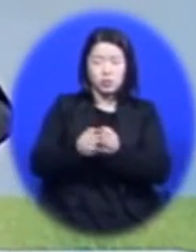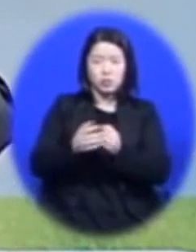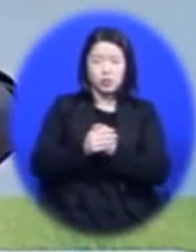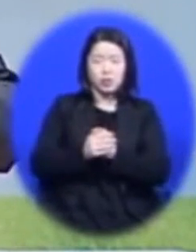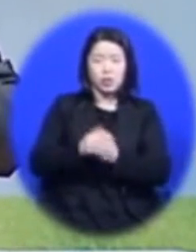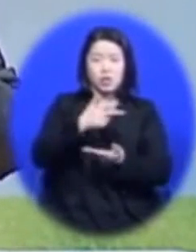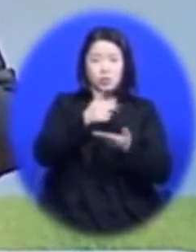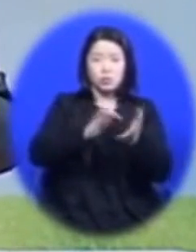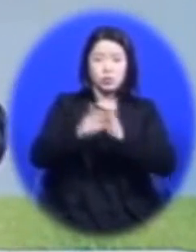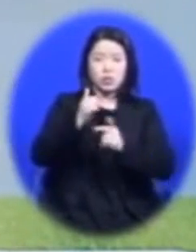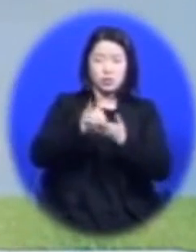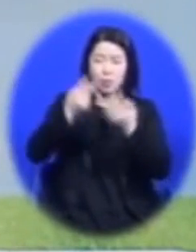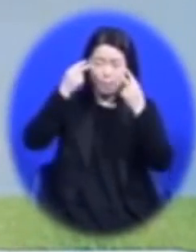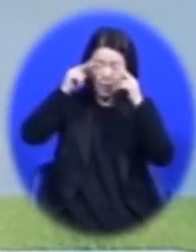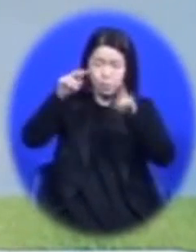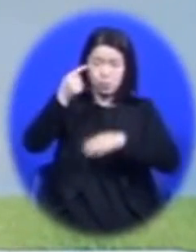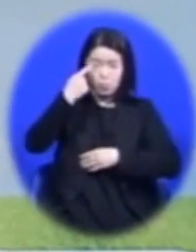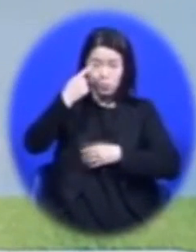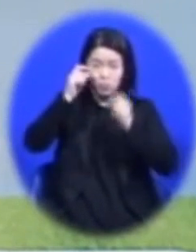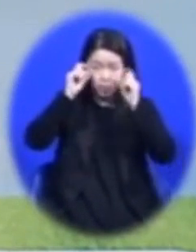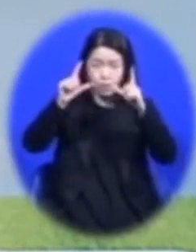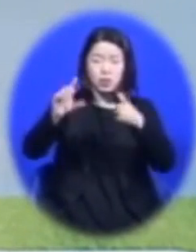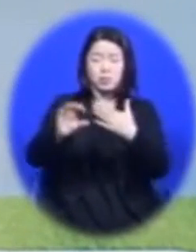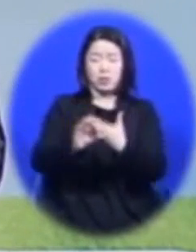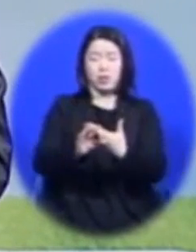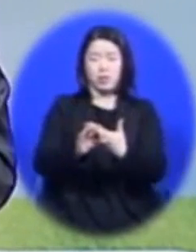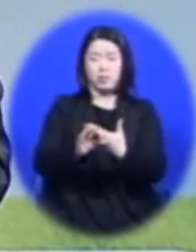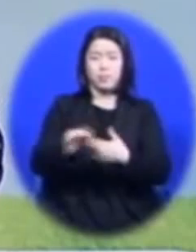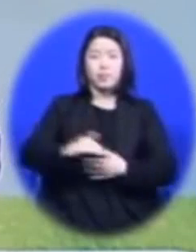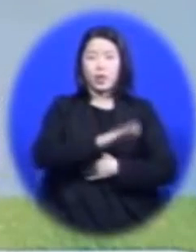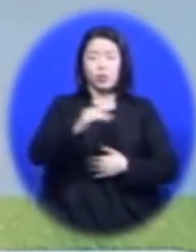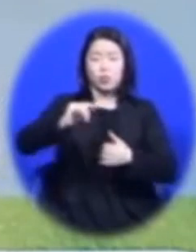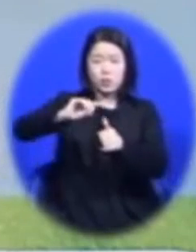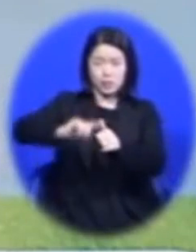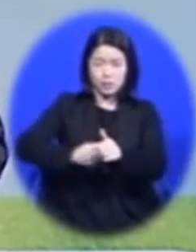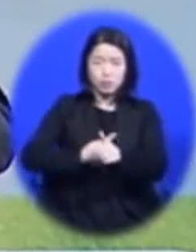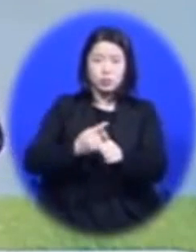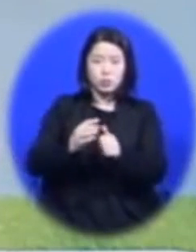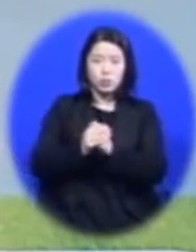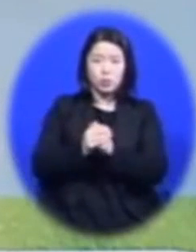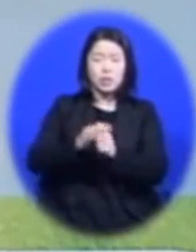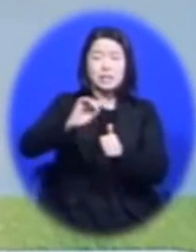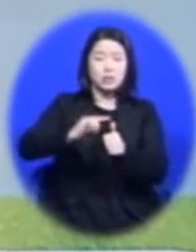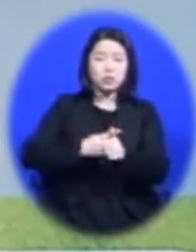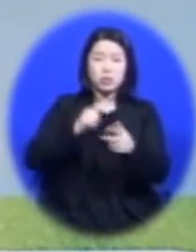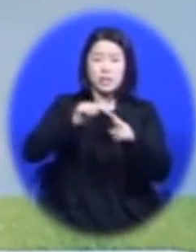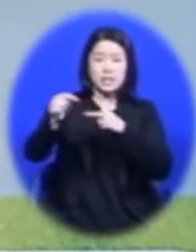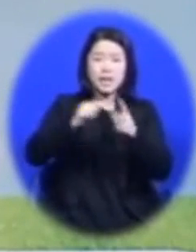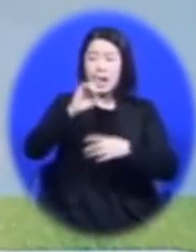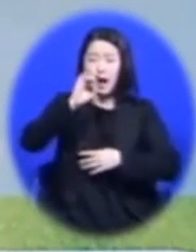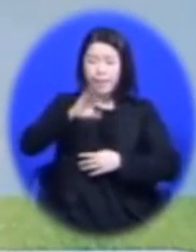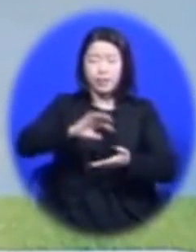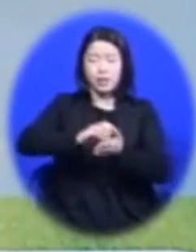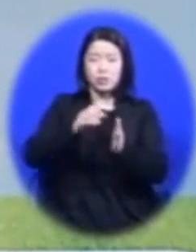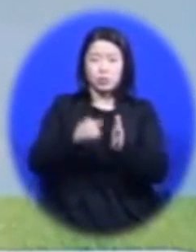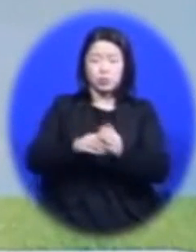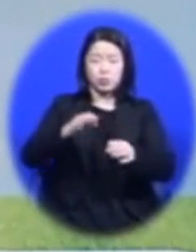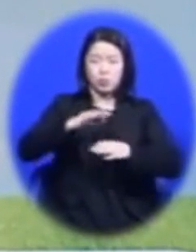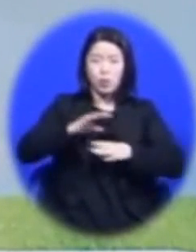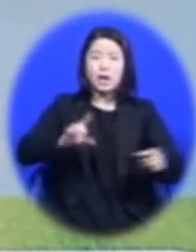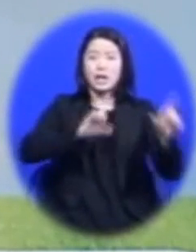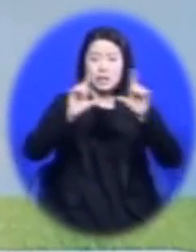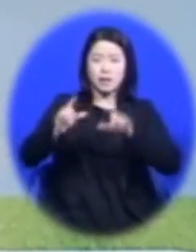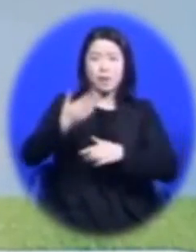주 예수님을 바라보는 눈이 뜨이면 우리 스스로가 이해가 안 될 정도로 놀라운 삶을